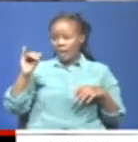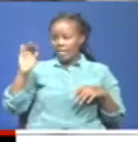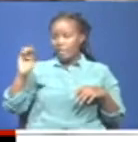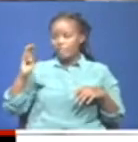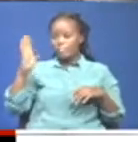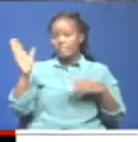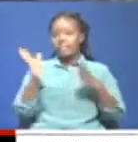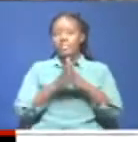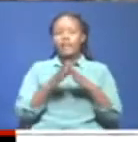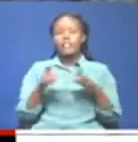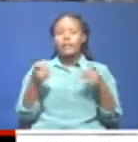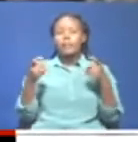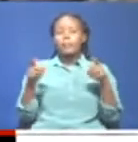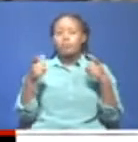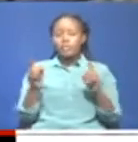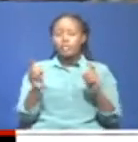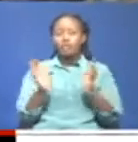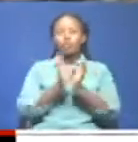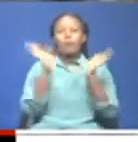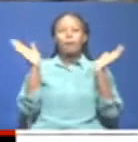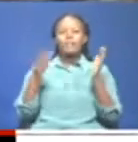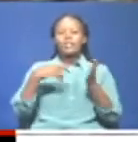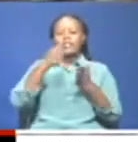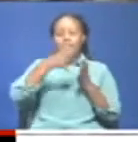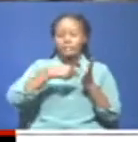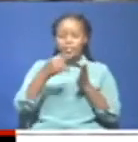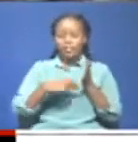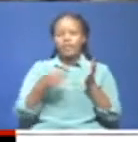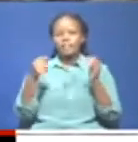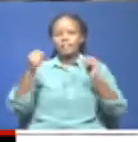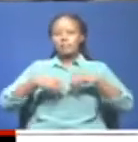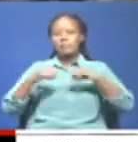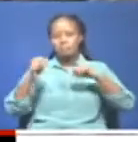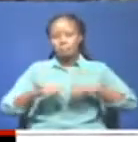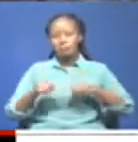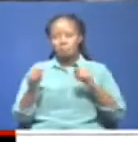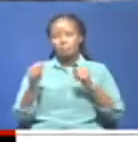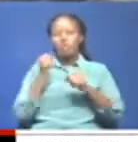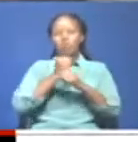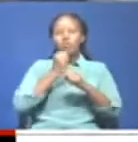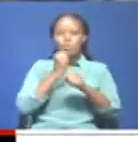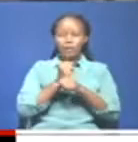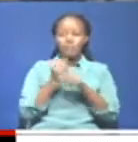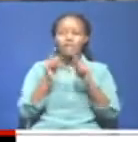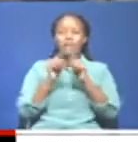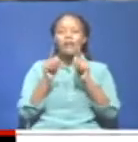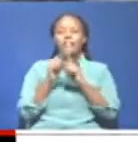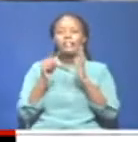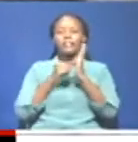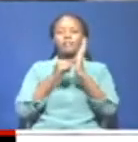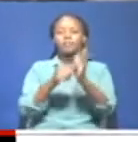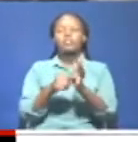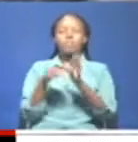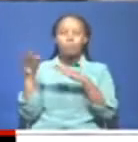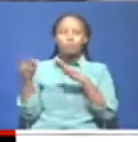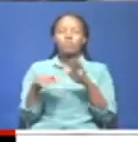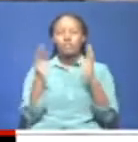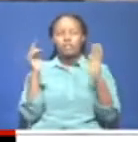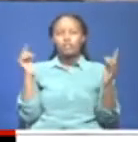media will publicly sign the cooperation and access framework as a demonstrable measure towards